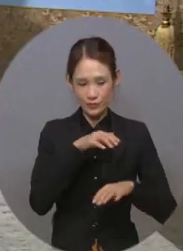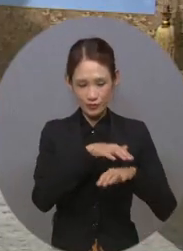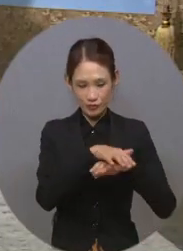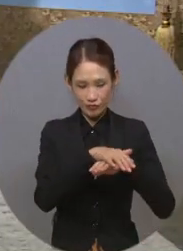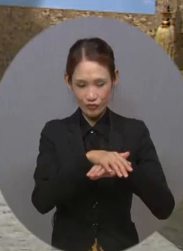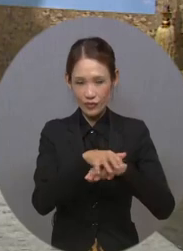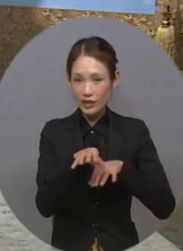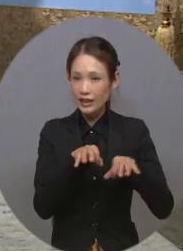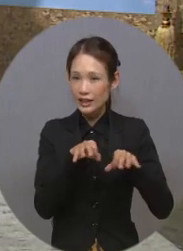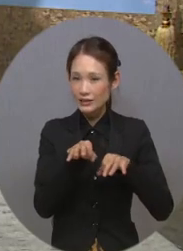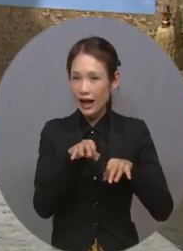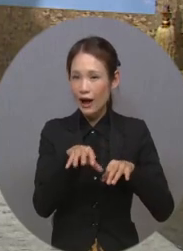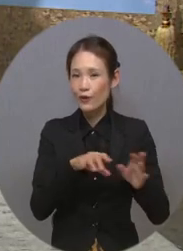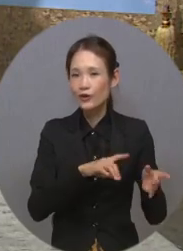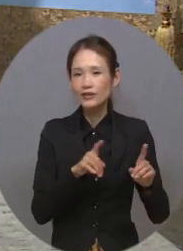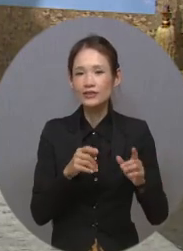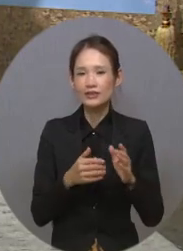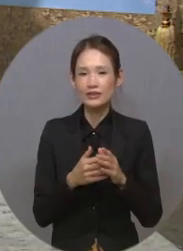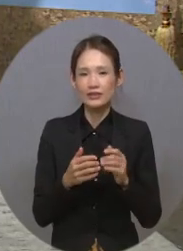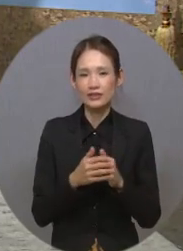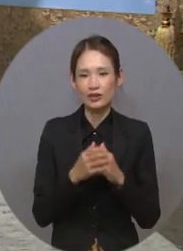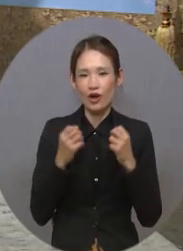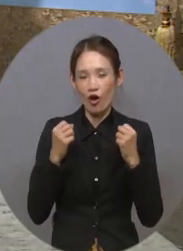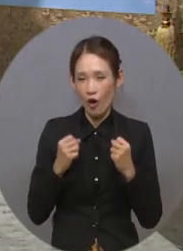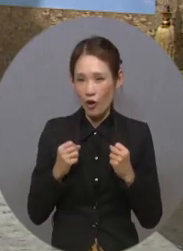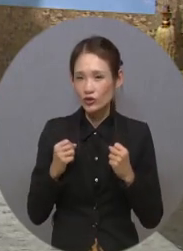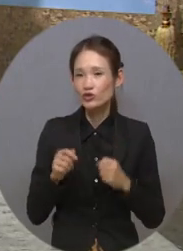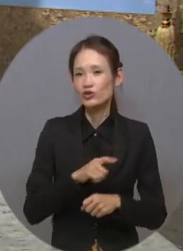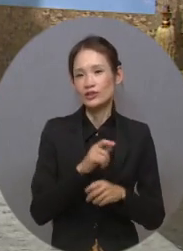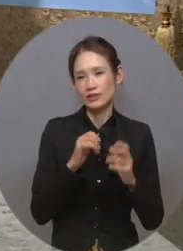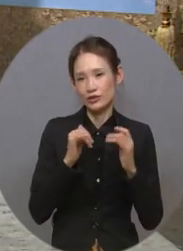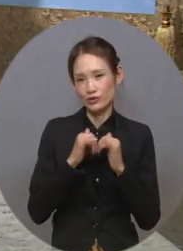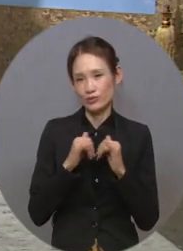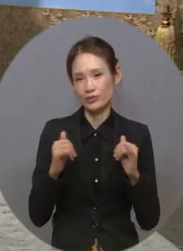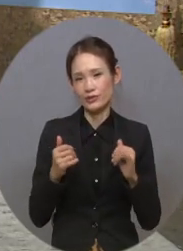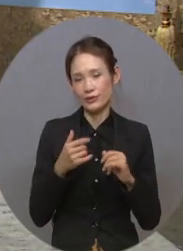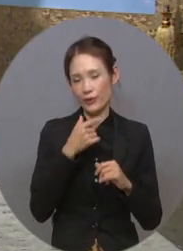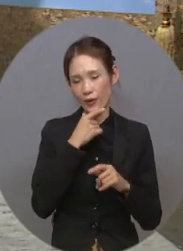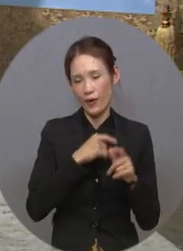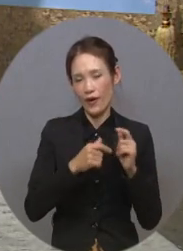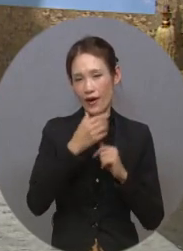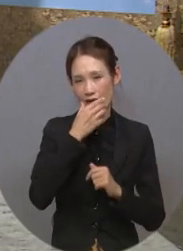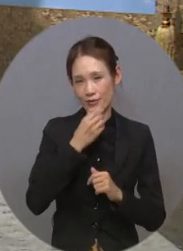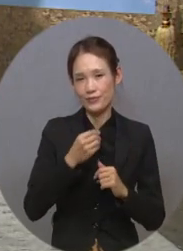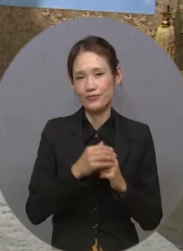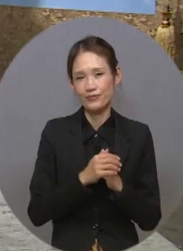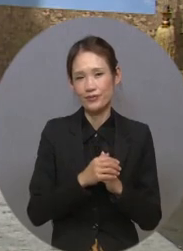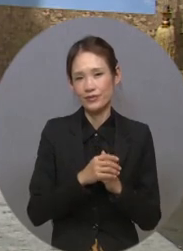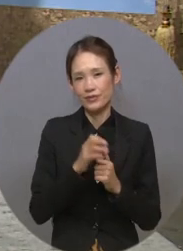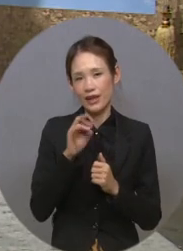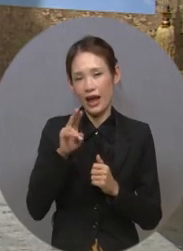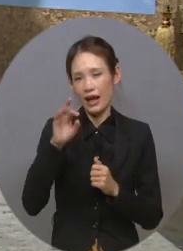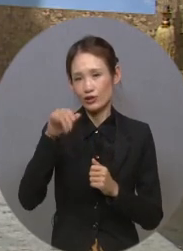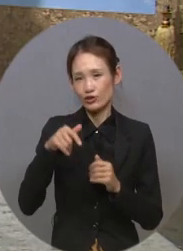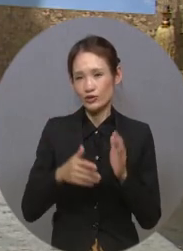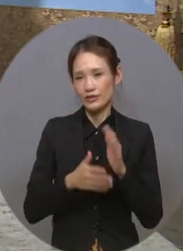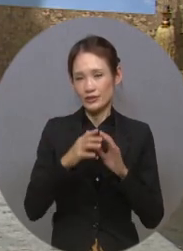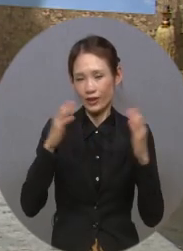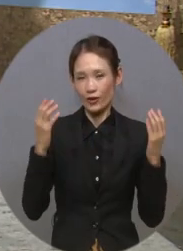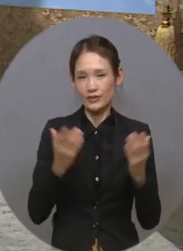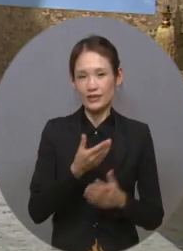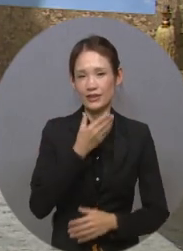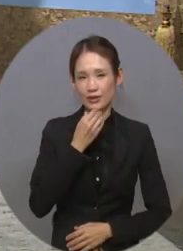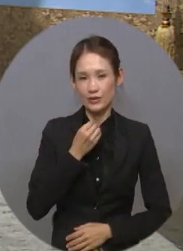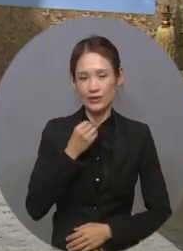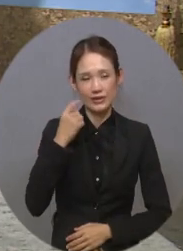상권이 살아나고 하다 네. 보면은 네. 이 거주하고 있는 이 주민들까지 행복해지는 그렇죠. 네, 이 양주시 전체 행복까지 가져오는 그런